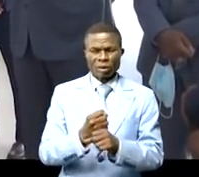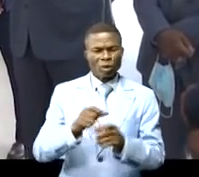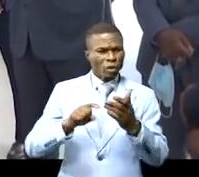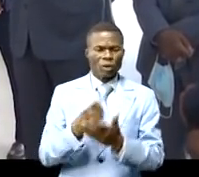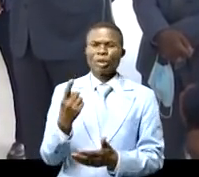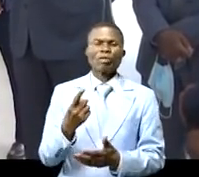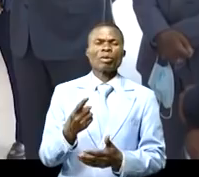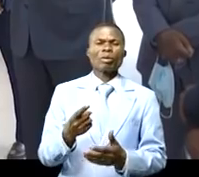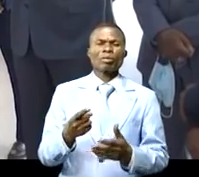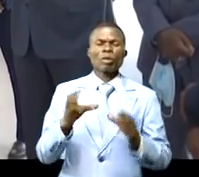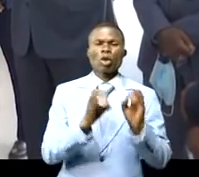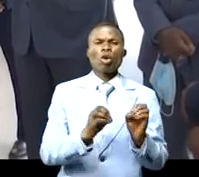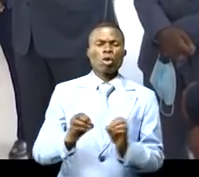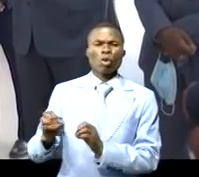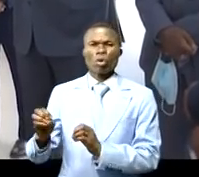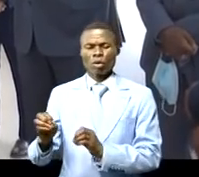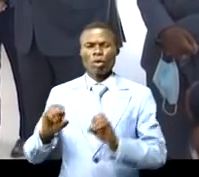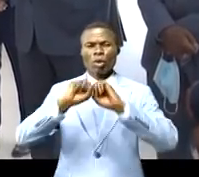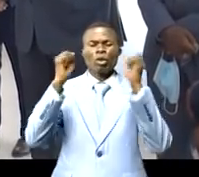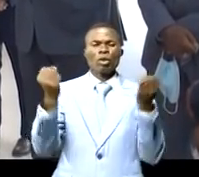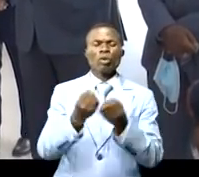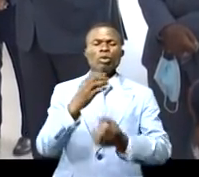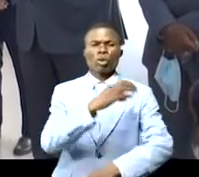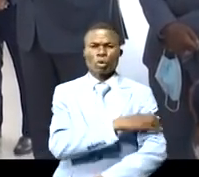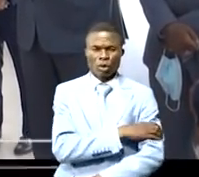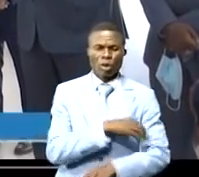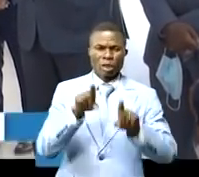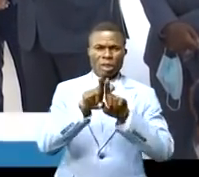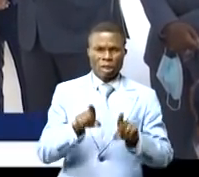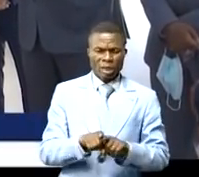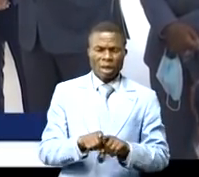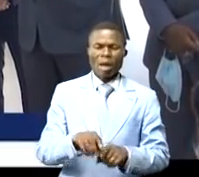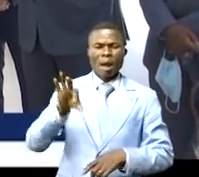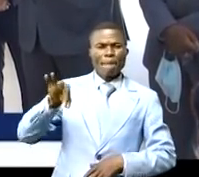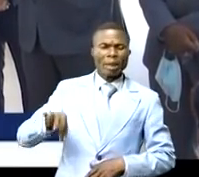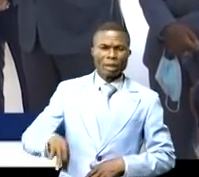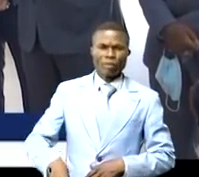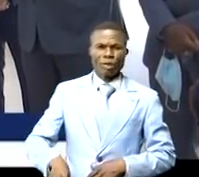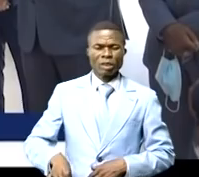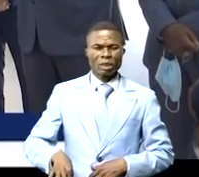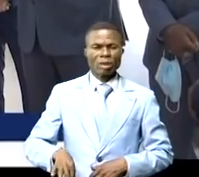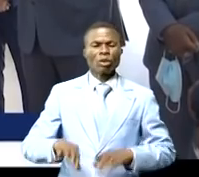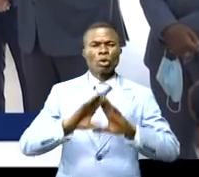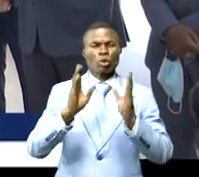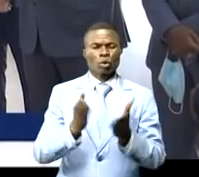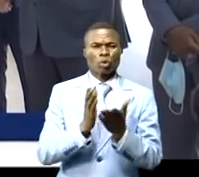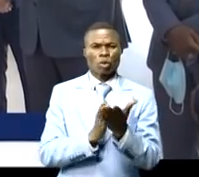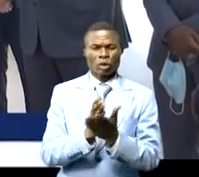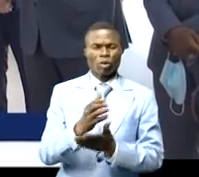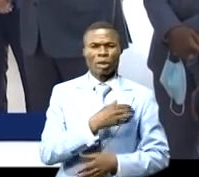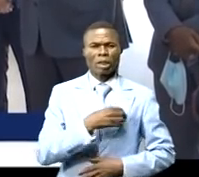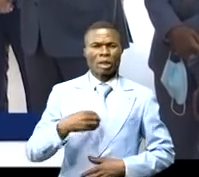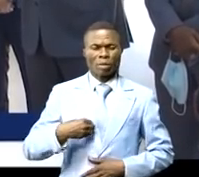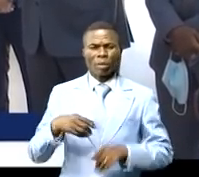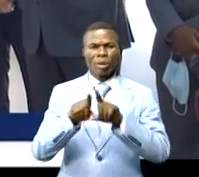directement les organisations de la société civile qui, en faveur des droits des femmes